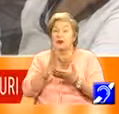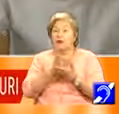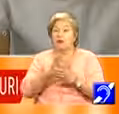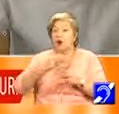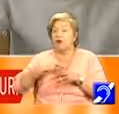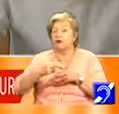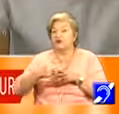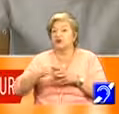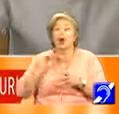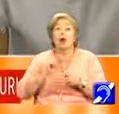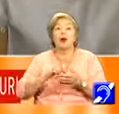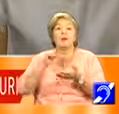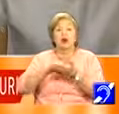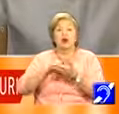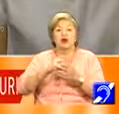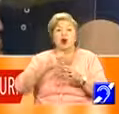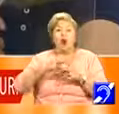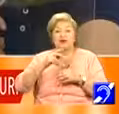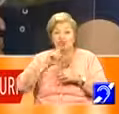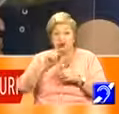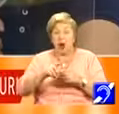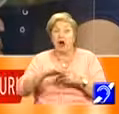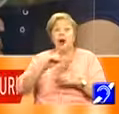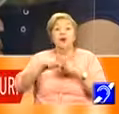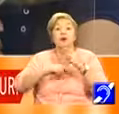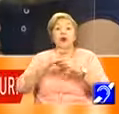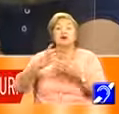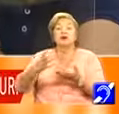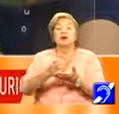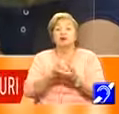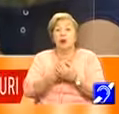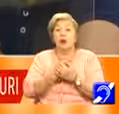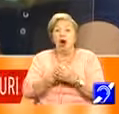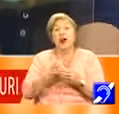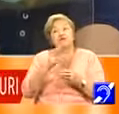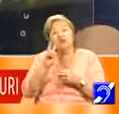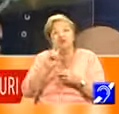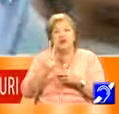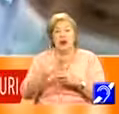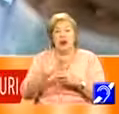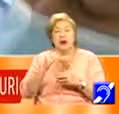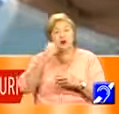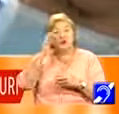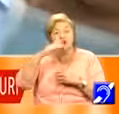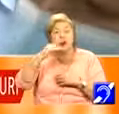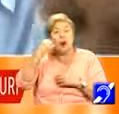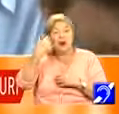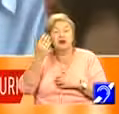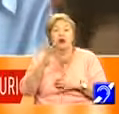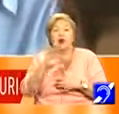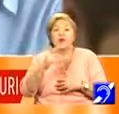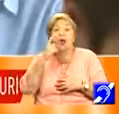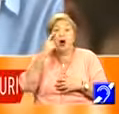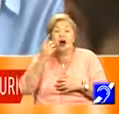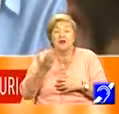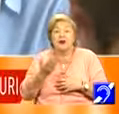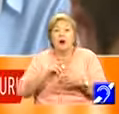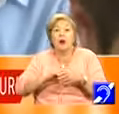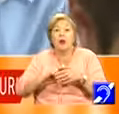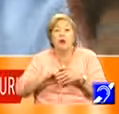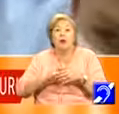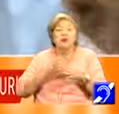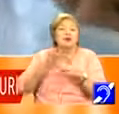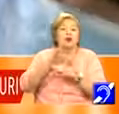oficială publicată în Monitorul Oficial va fi luată abia spre ziua de vineri, ziua în care elevii vor afla cum continuă